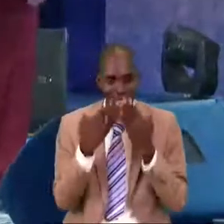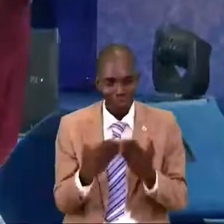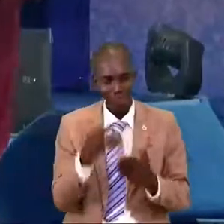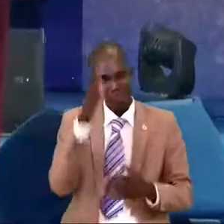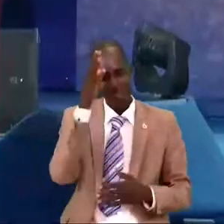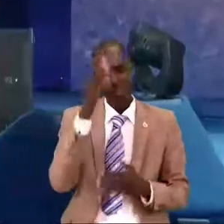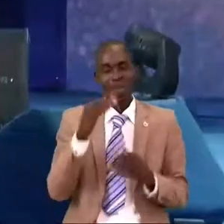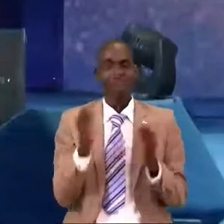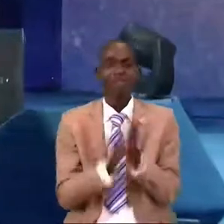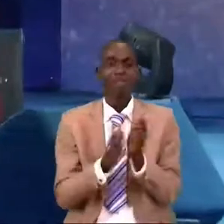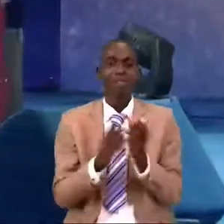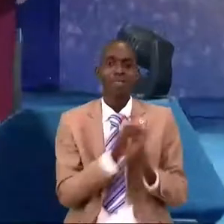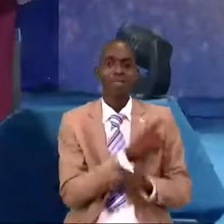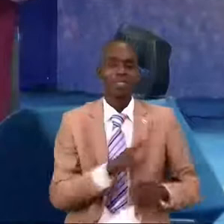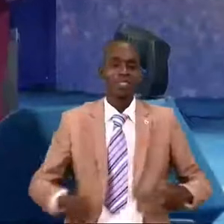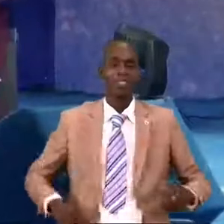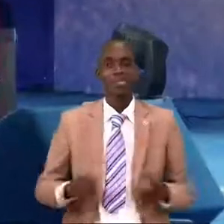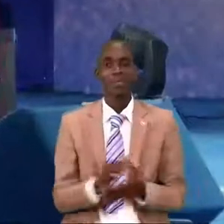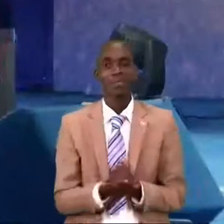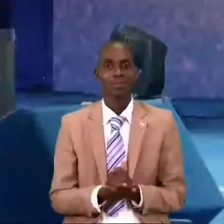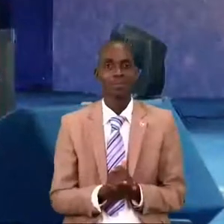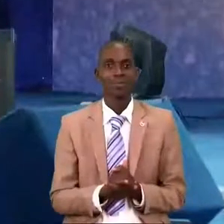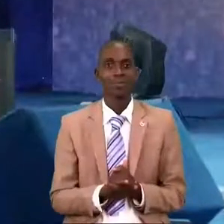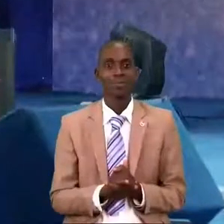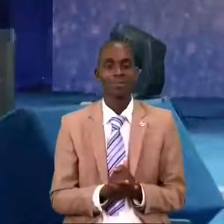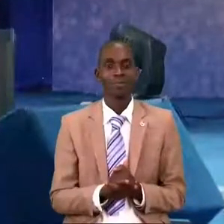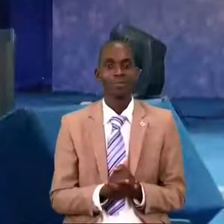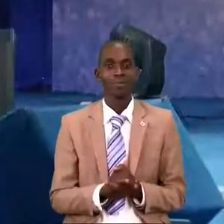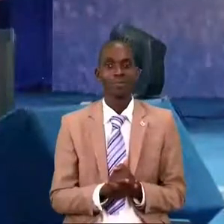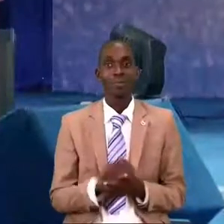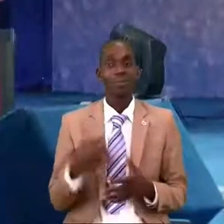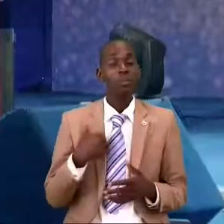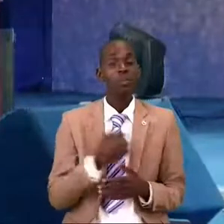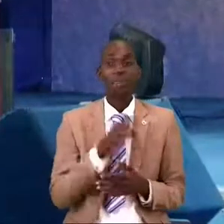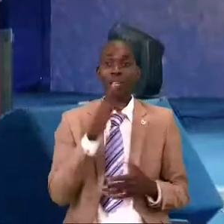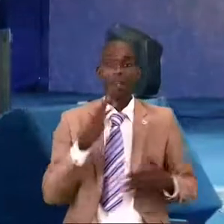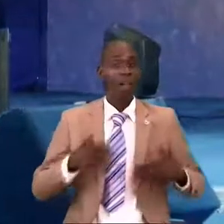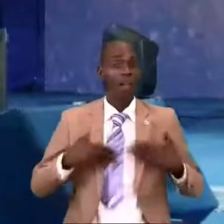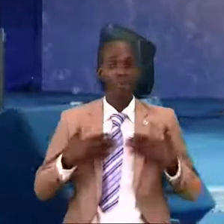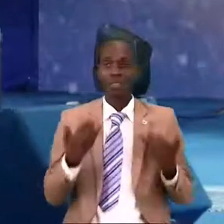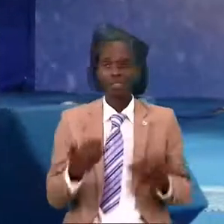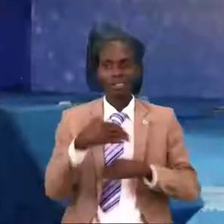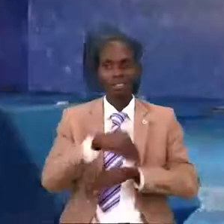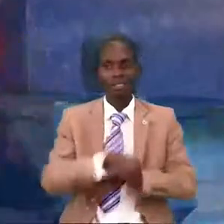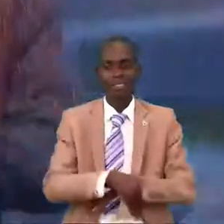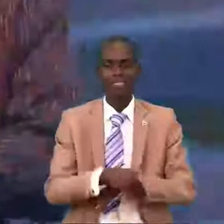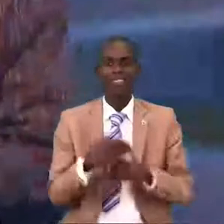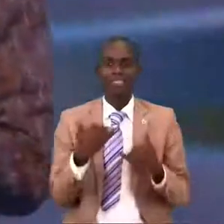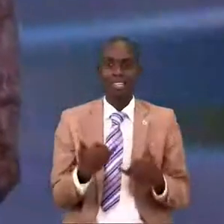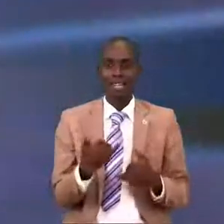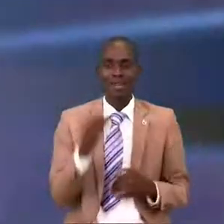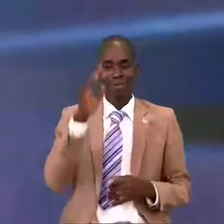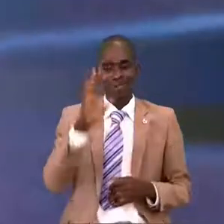Nous sommes excités ce soir, pasteur. Cette femme qui a été